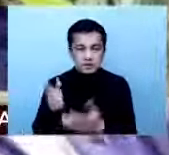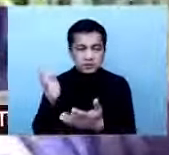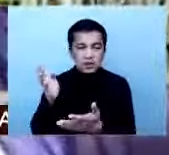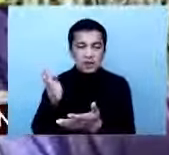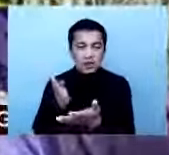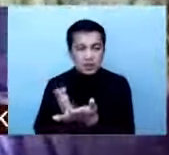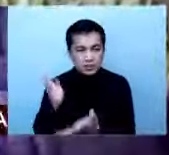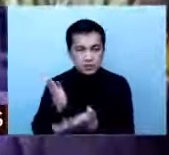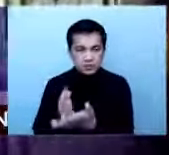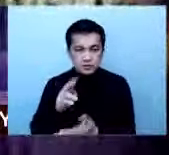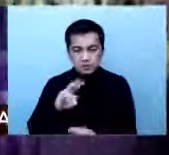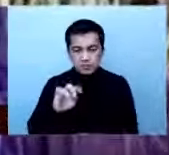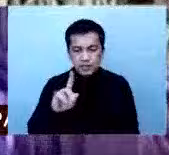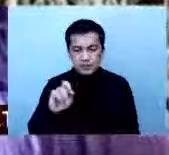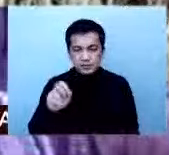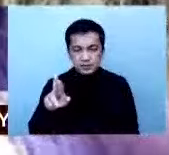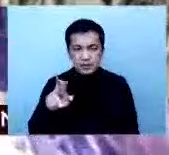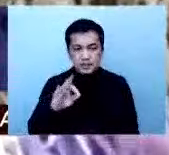farmboy